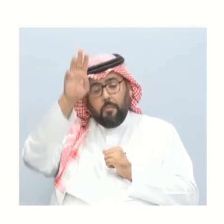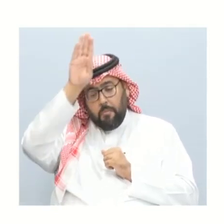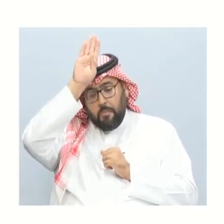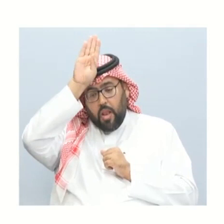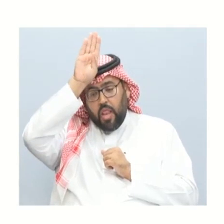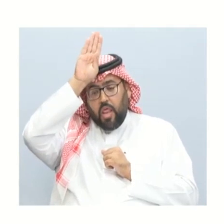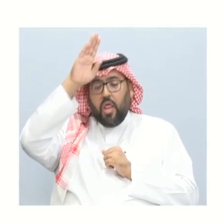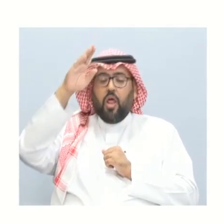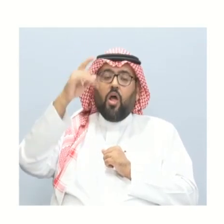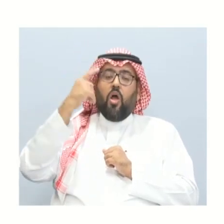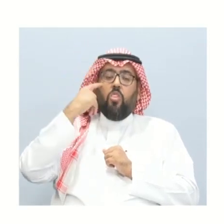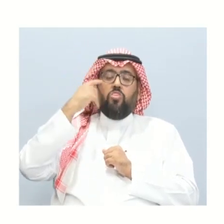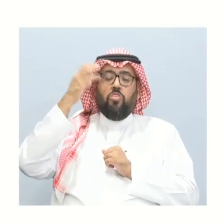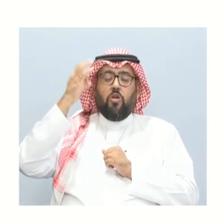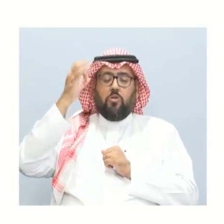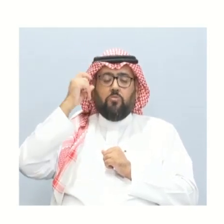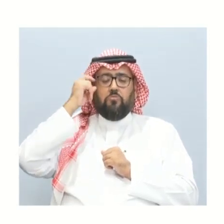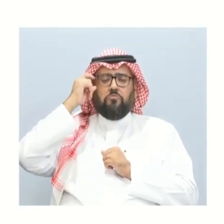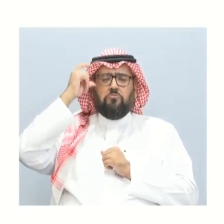والقائد الذكي